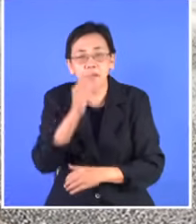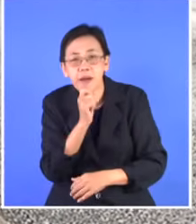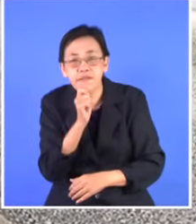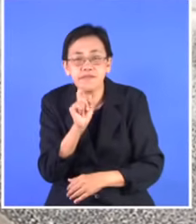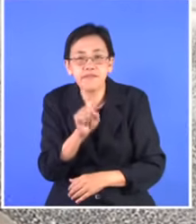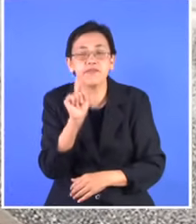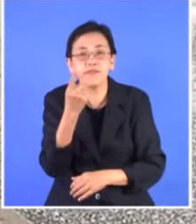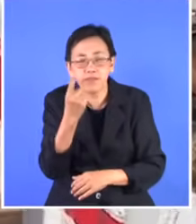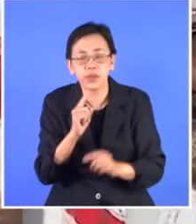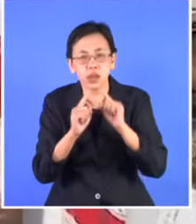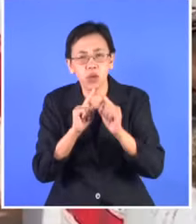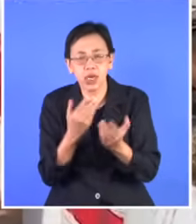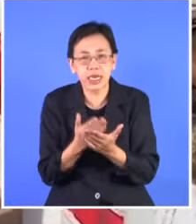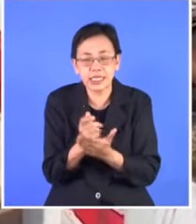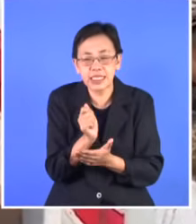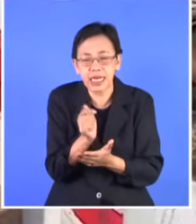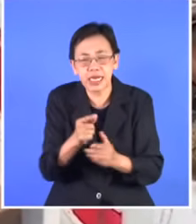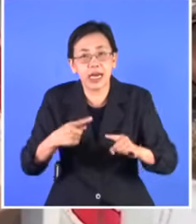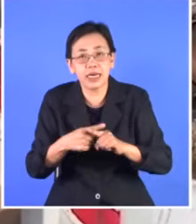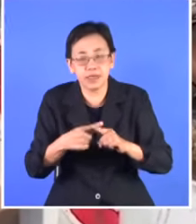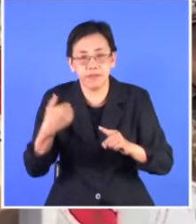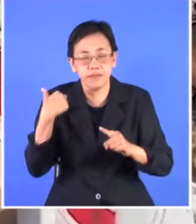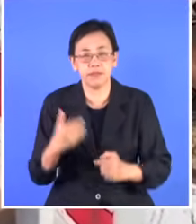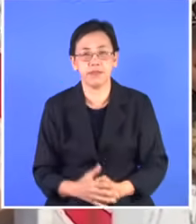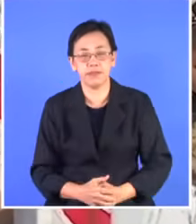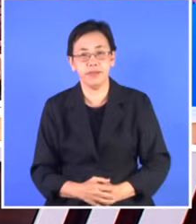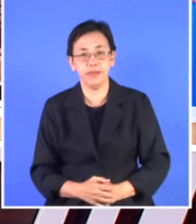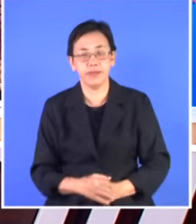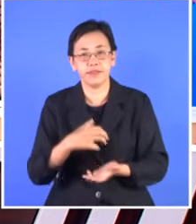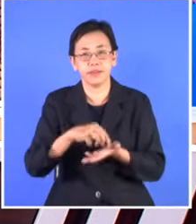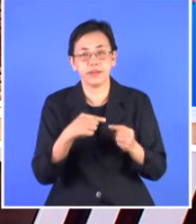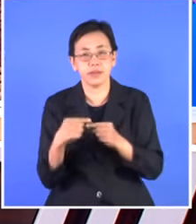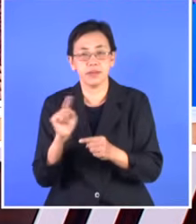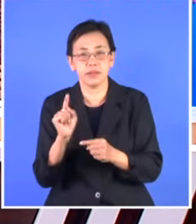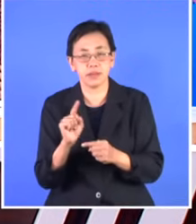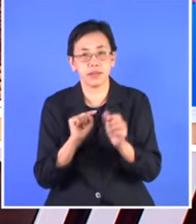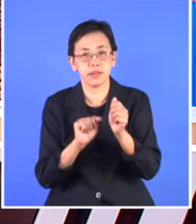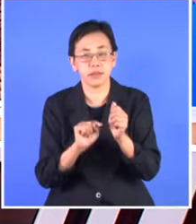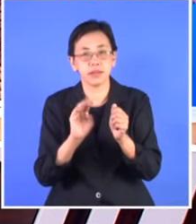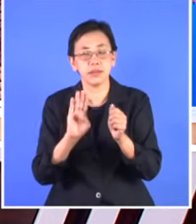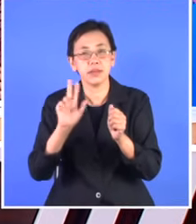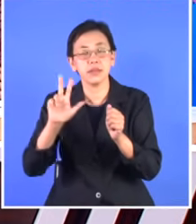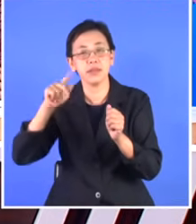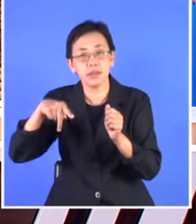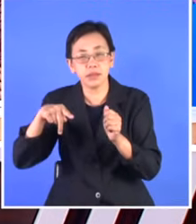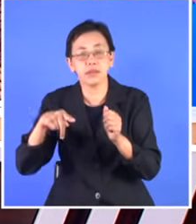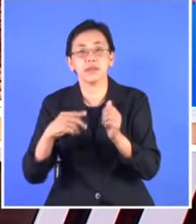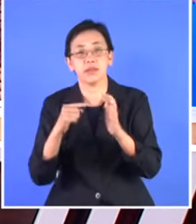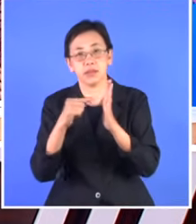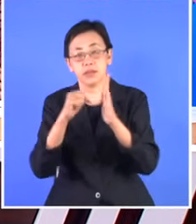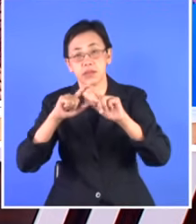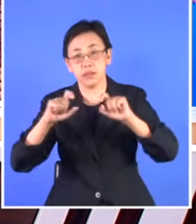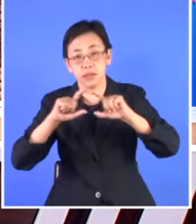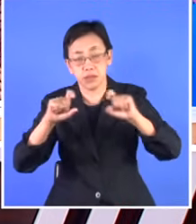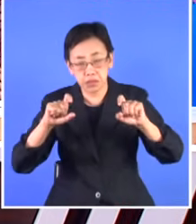พูดจาเรื่องค่าเสียหายกันต่อไปอีกหนึ่งเหตุเกิดขึ้นที่บึงสามพันจังหวัดเพชรบูรณ์คุณผู้ชมคะเป็นอุบัติเหตุที่เกิดขึ้นบน